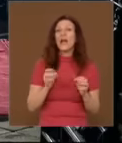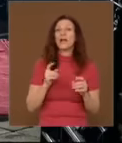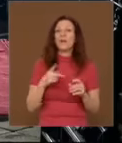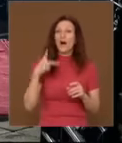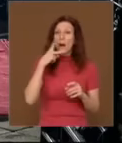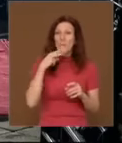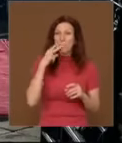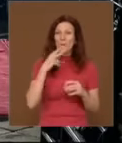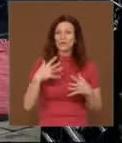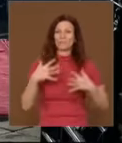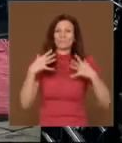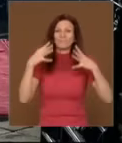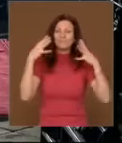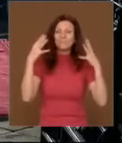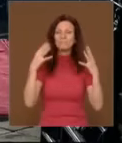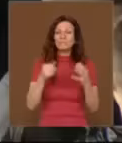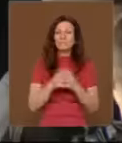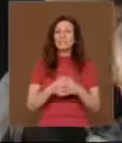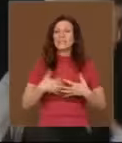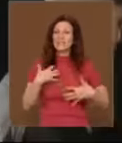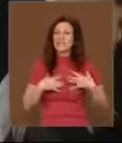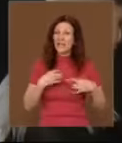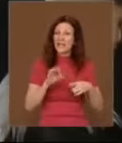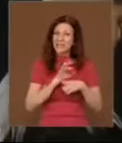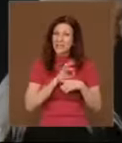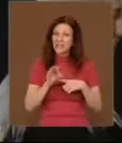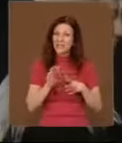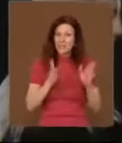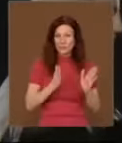Великопостния период и Страстната седмица до този момент